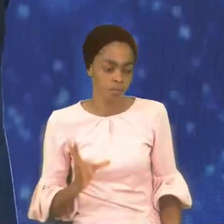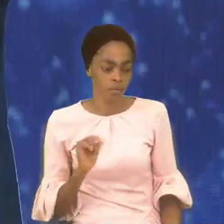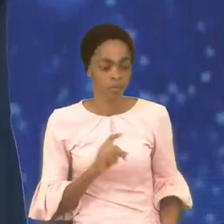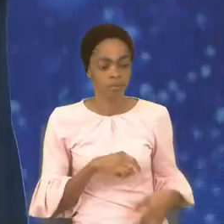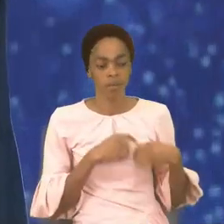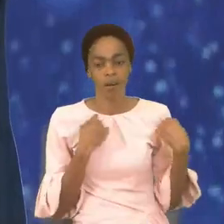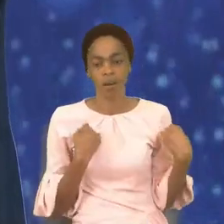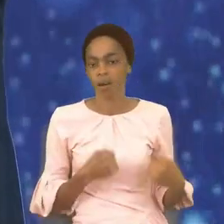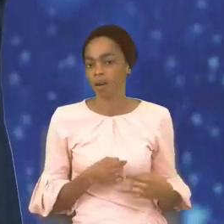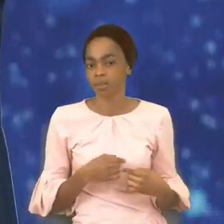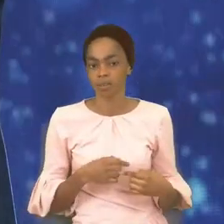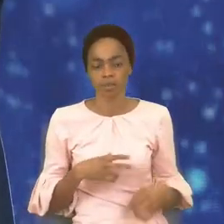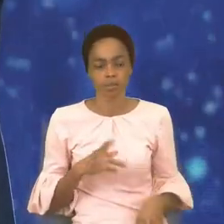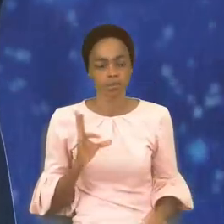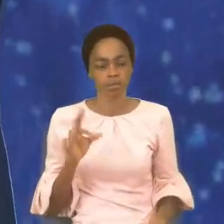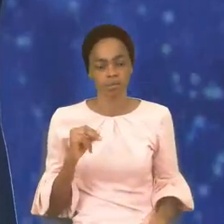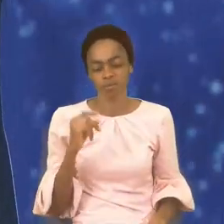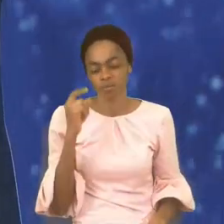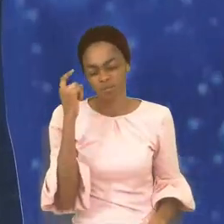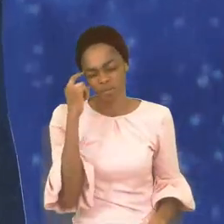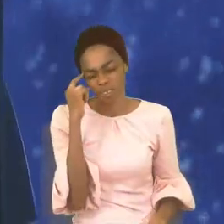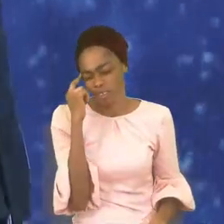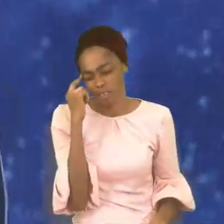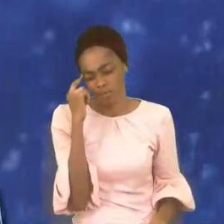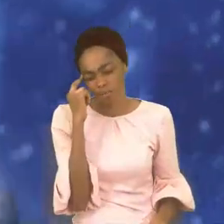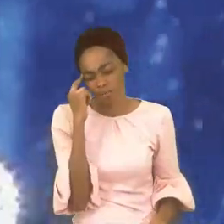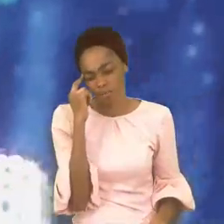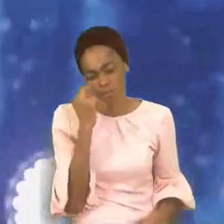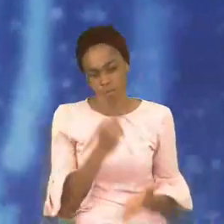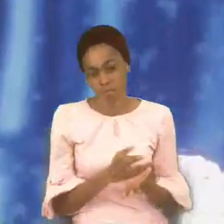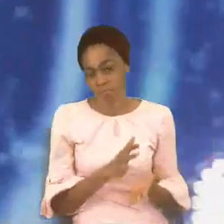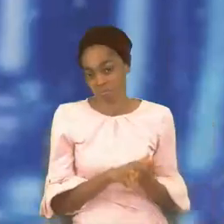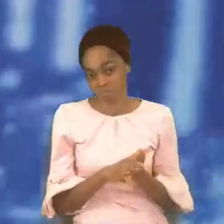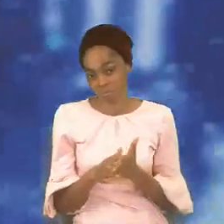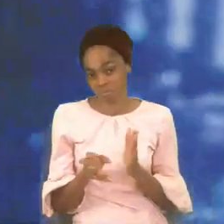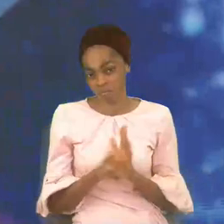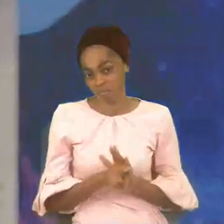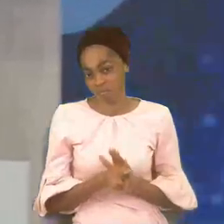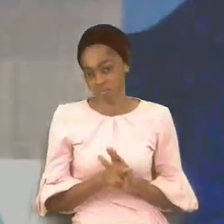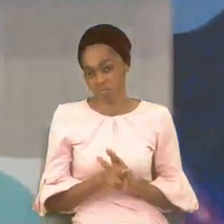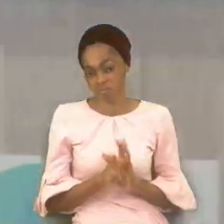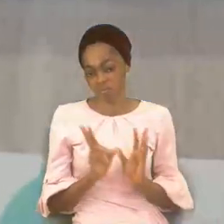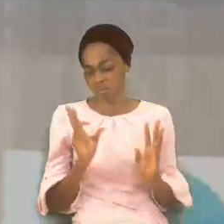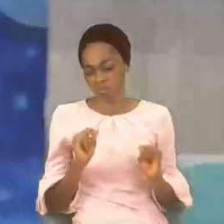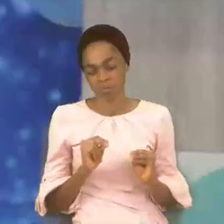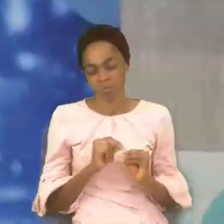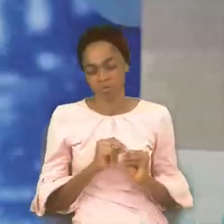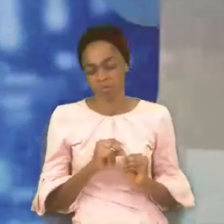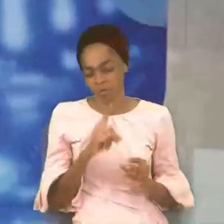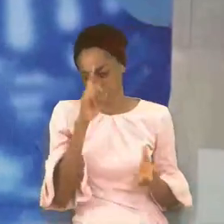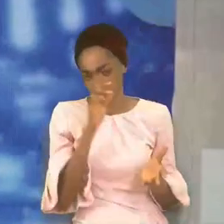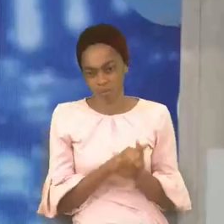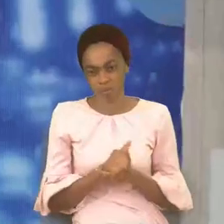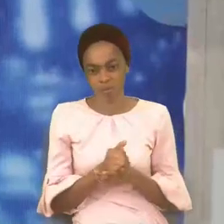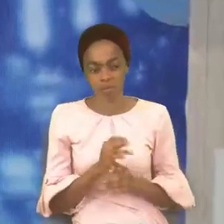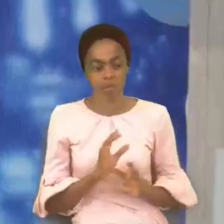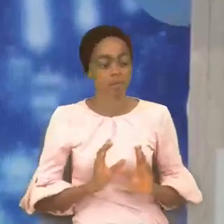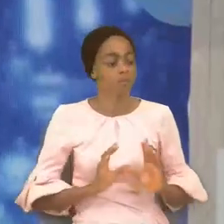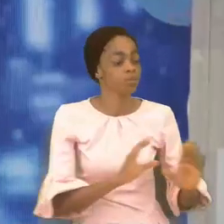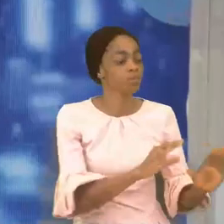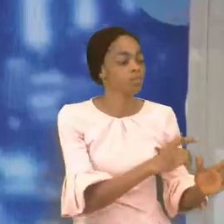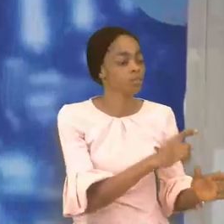cœur, pas d'esprit, pas de justice, pas de conviction. On te